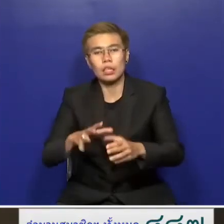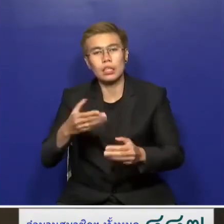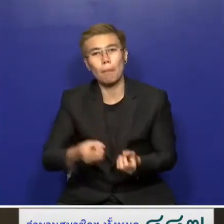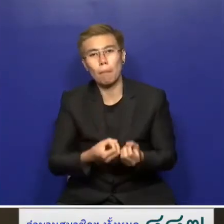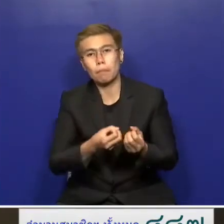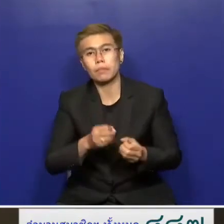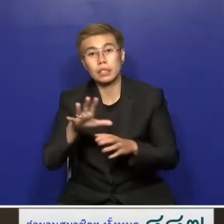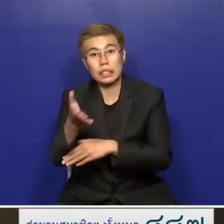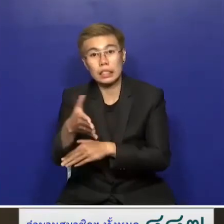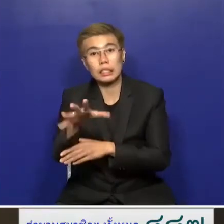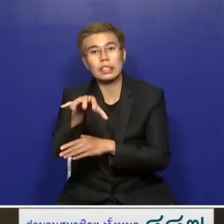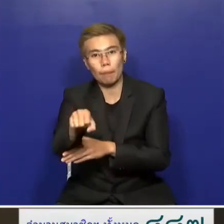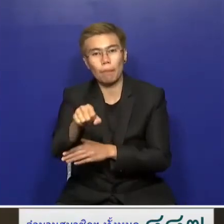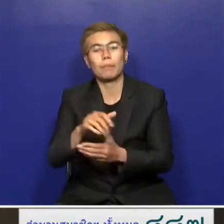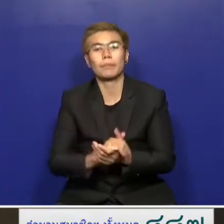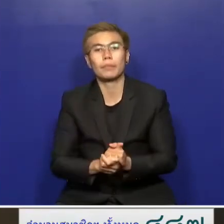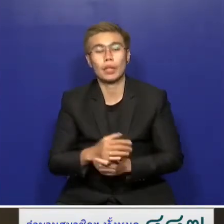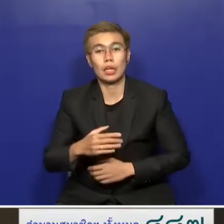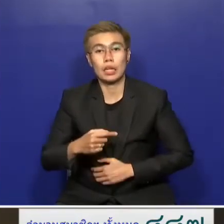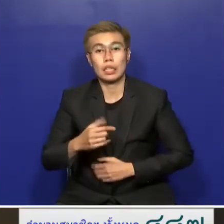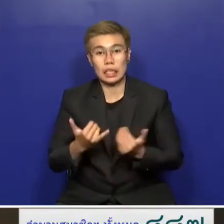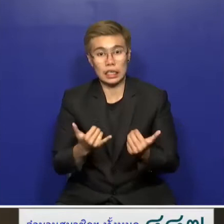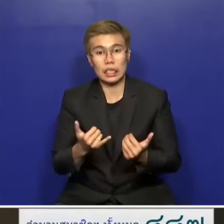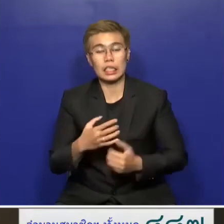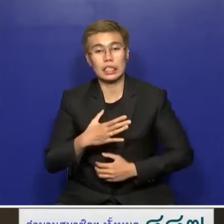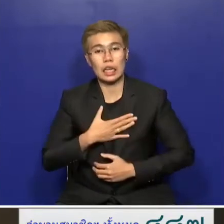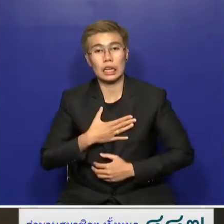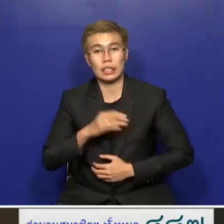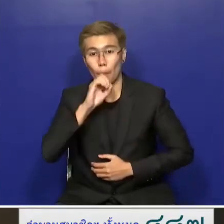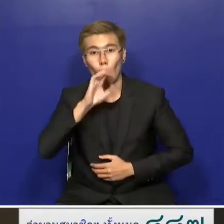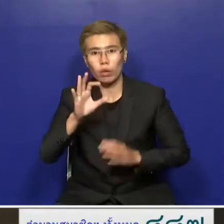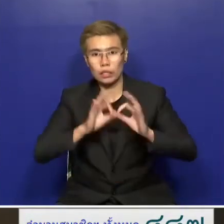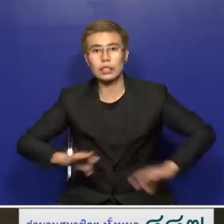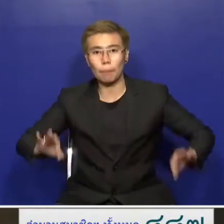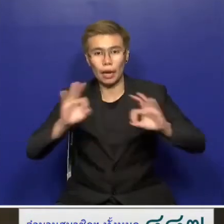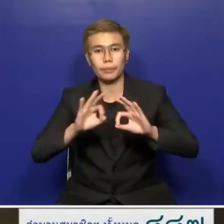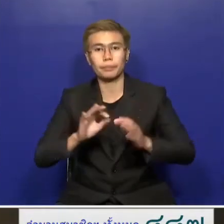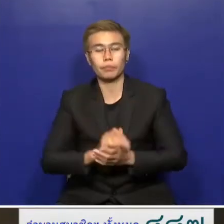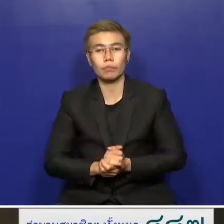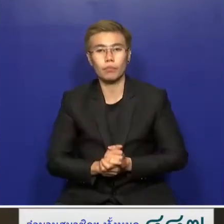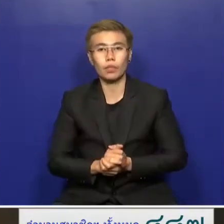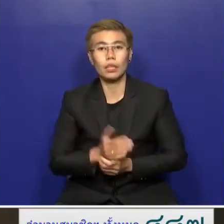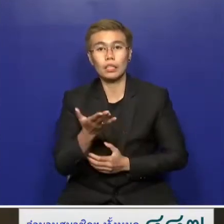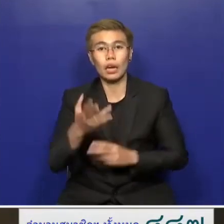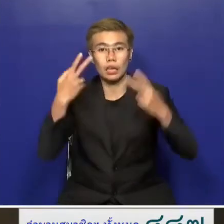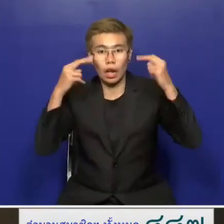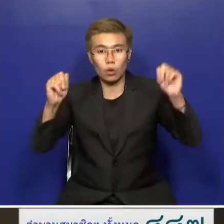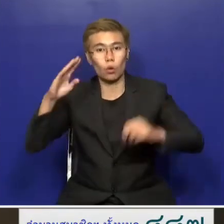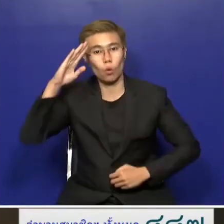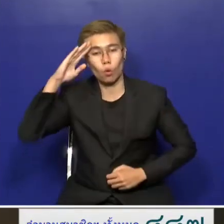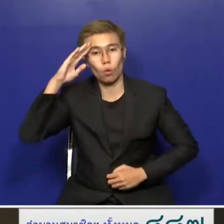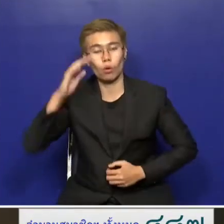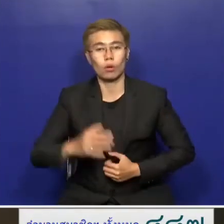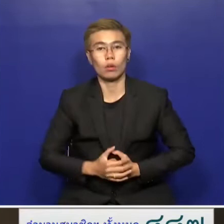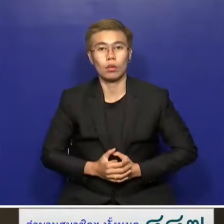ประการสังคัญที่ดฉันอยากจะเน้น คืดฉันฟังว่าท่านนายกสั่งปราบ